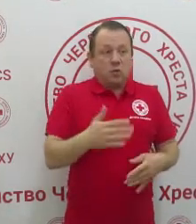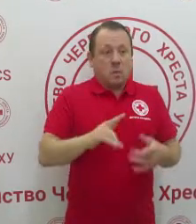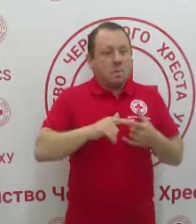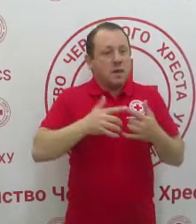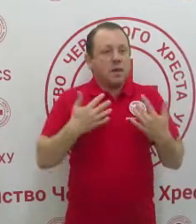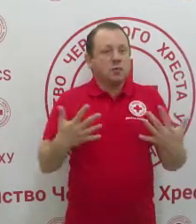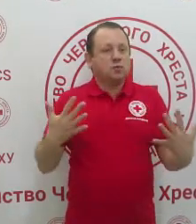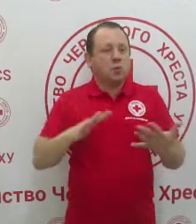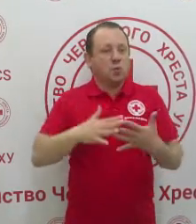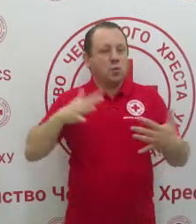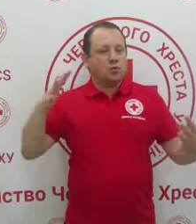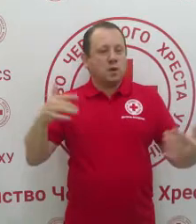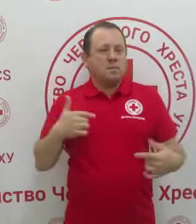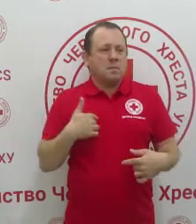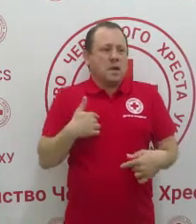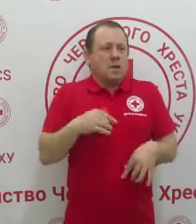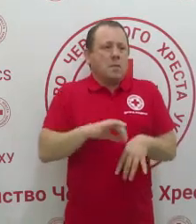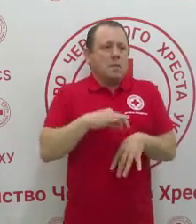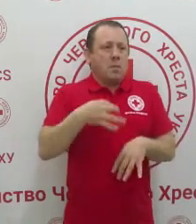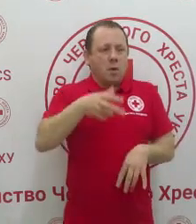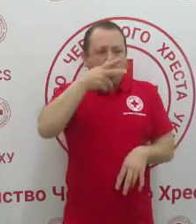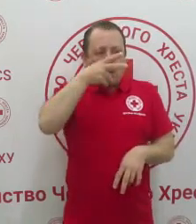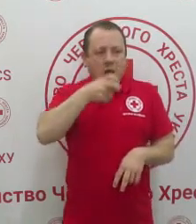таке блискуче!